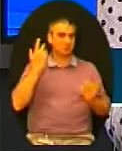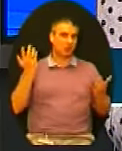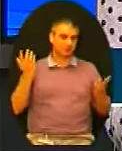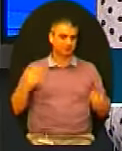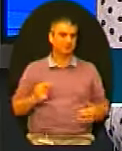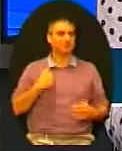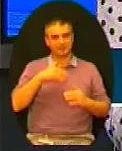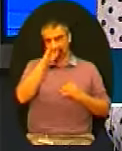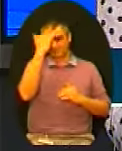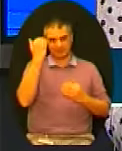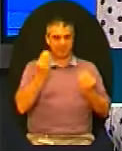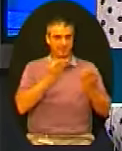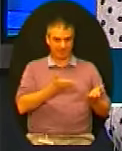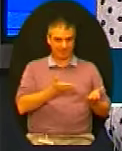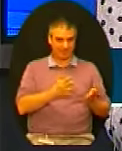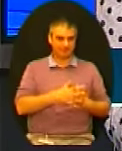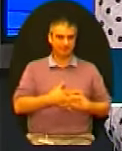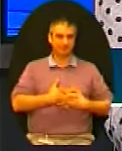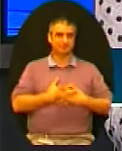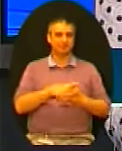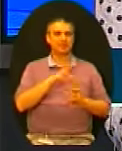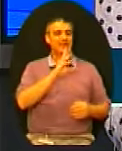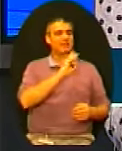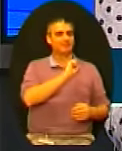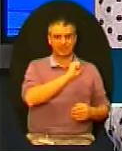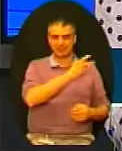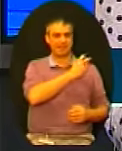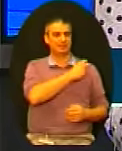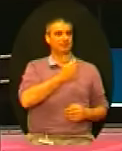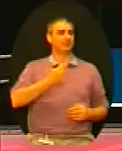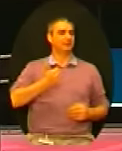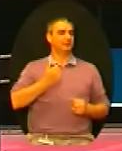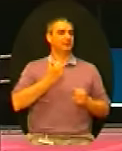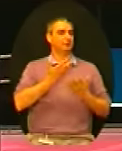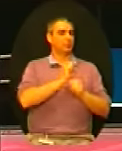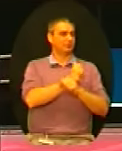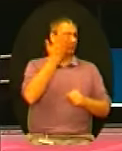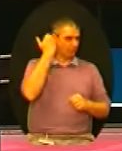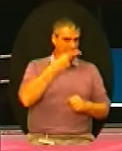מקרה. אנחנו נסתפק בדברים האלה, דבי סגית, תת גונדר בדימוס, ועורך דין בועז הרה, תודה רבה לשניכם.